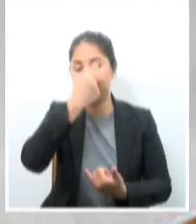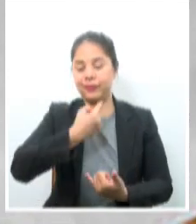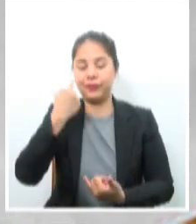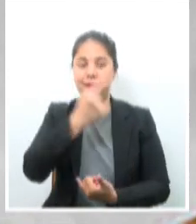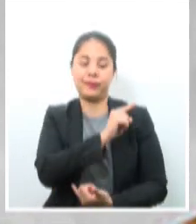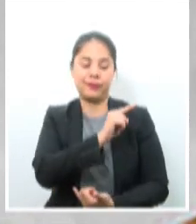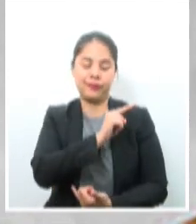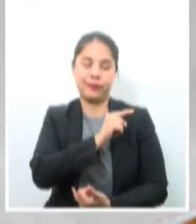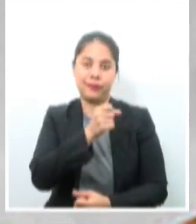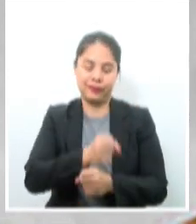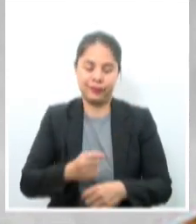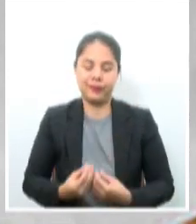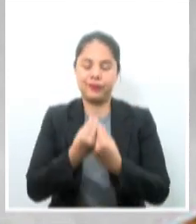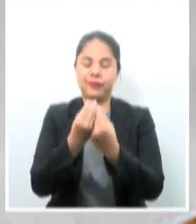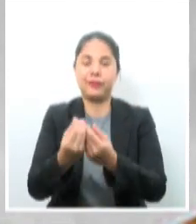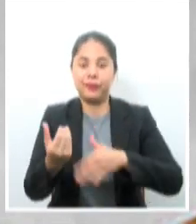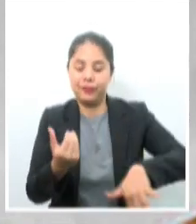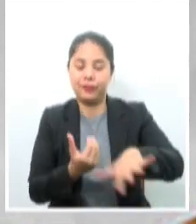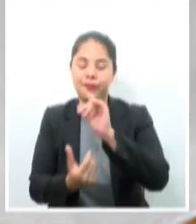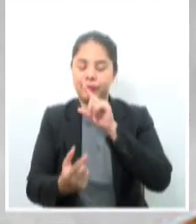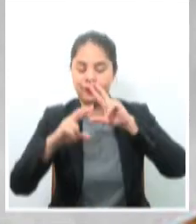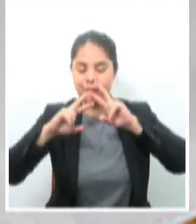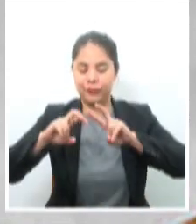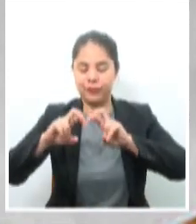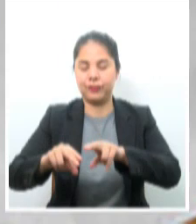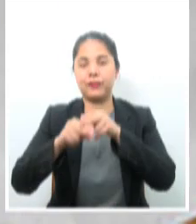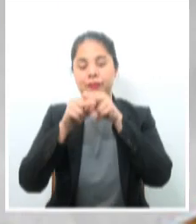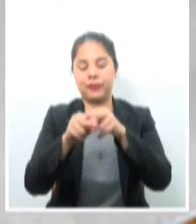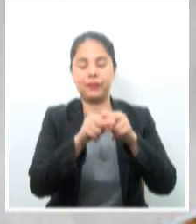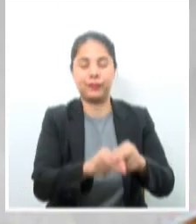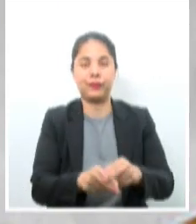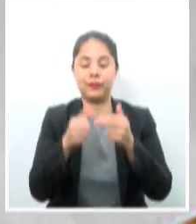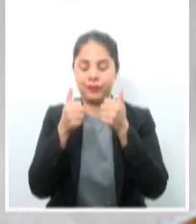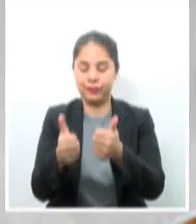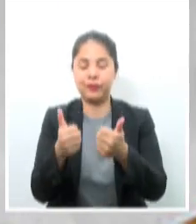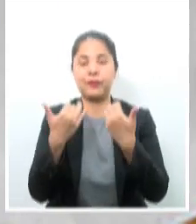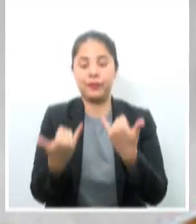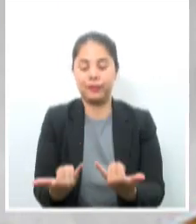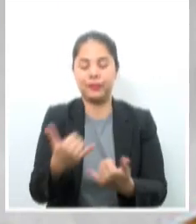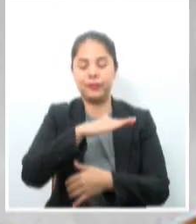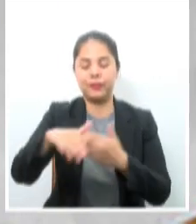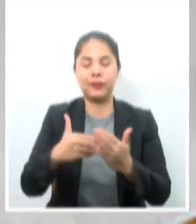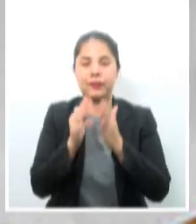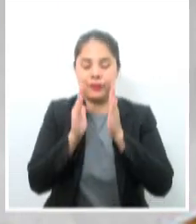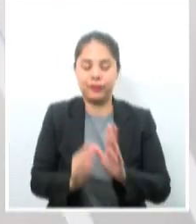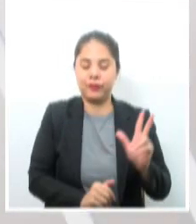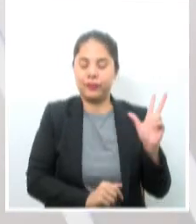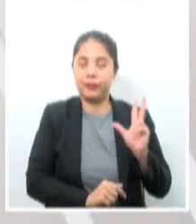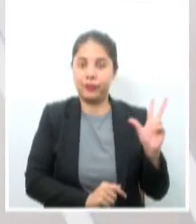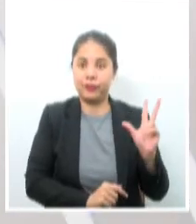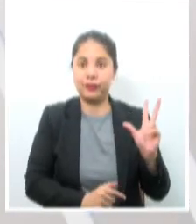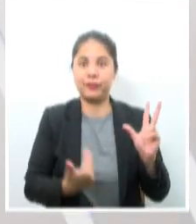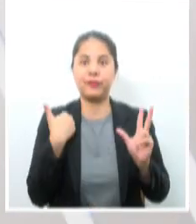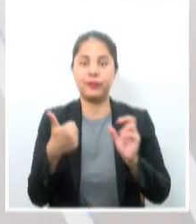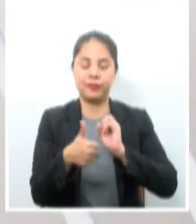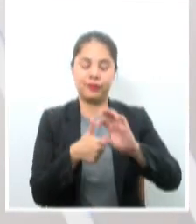แล้วก็ผู้ที่ทำให้น้องๆนั้นได้รู้จักและค้นพบตนเองค่ะสำหรับวันนี้ค่ะเรามีผู้ร่วมรายการทั้งหมด3ท่านด้วยกันนะคะขออนุญาต